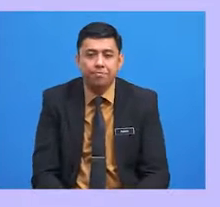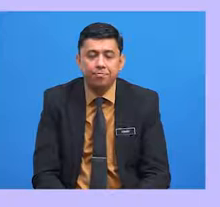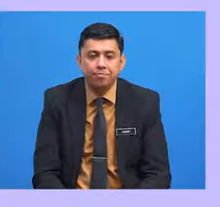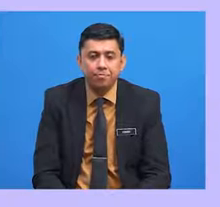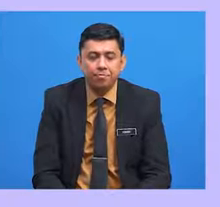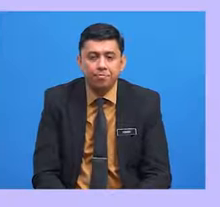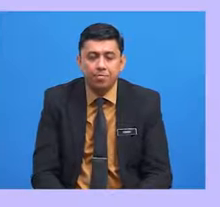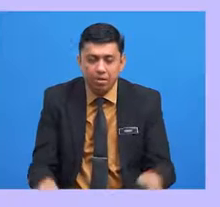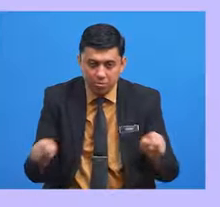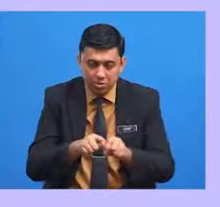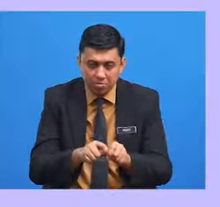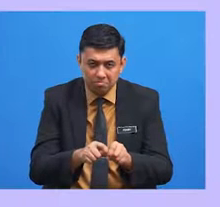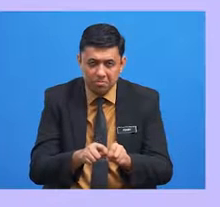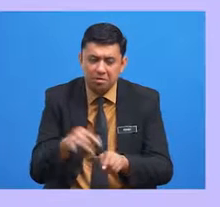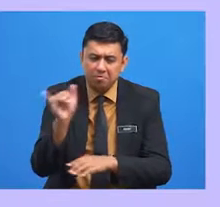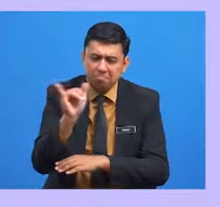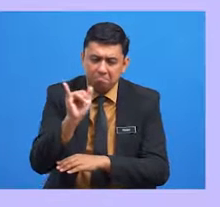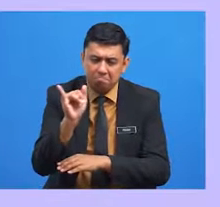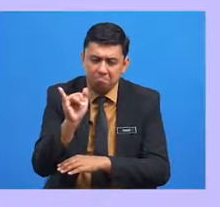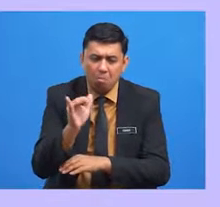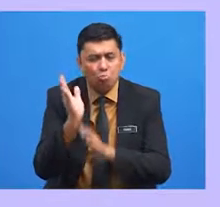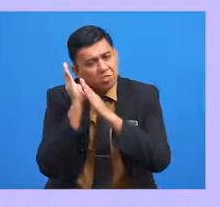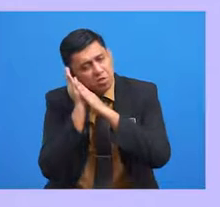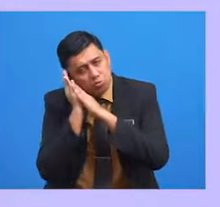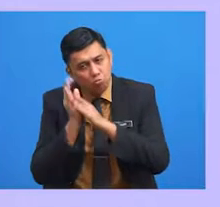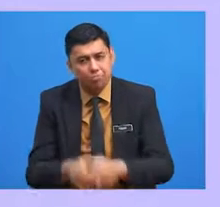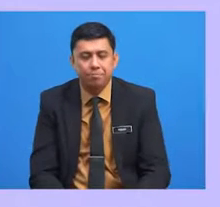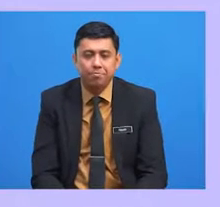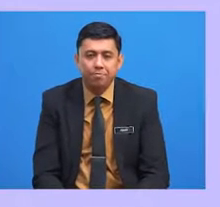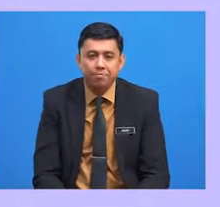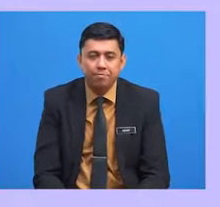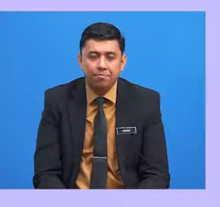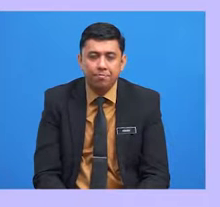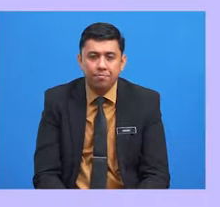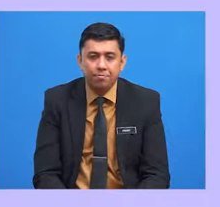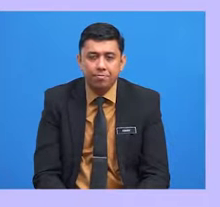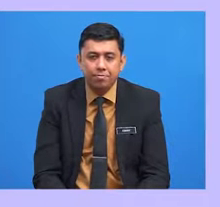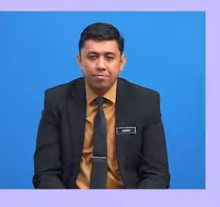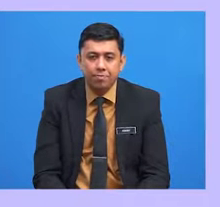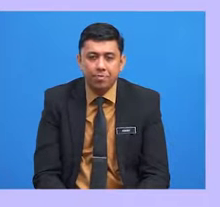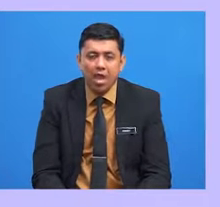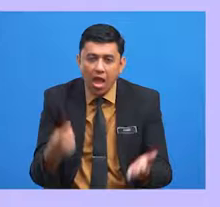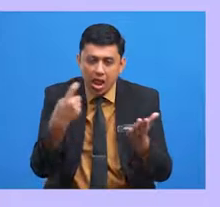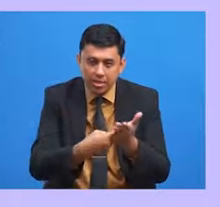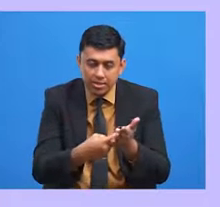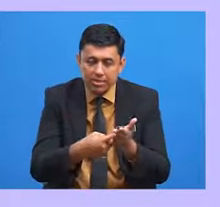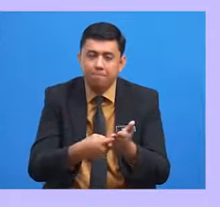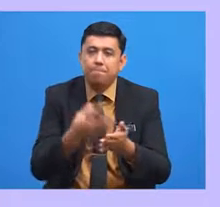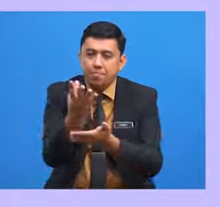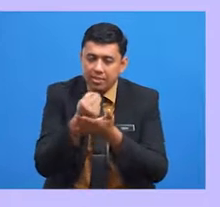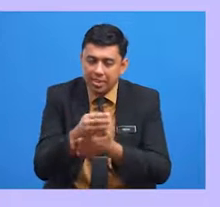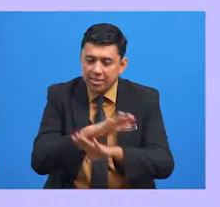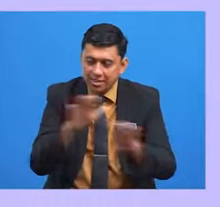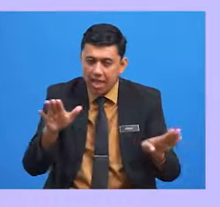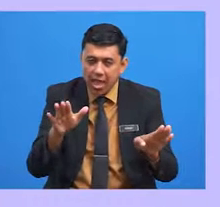permintaan seperti hendak baring. Manakala yang kedua, keanjalan harga permintaan tak anjal. Keluk